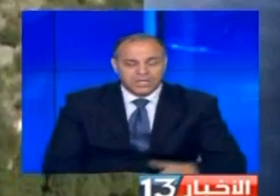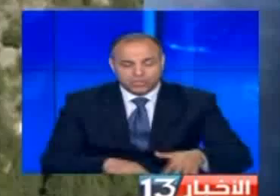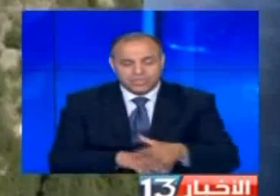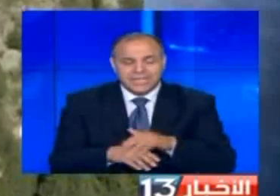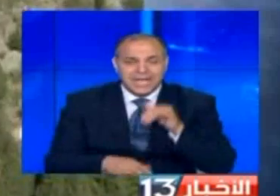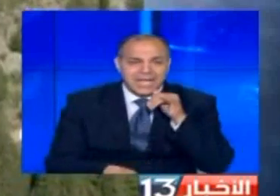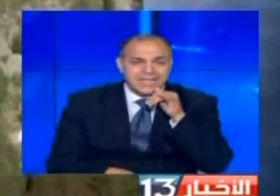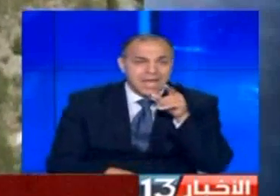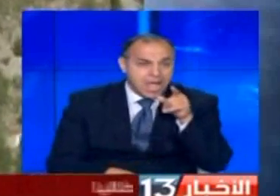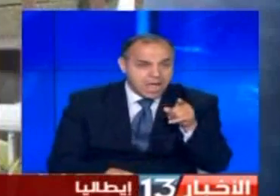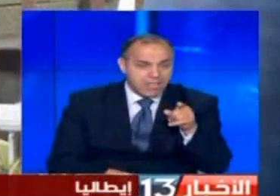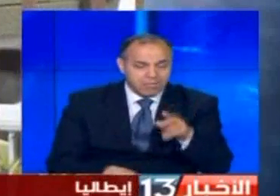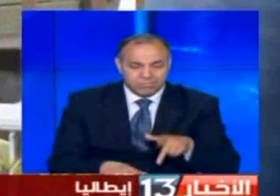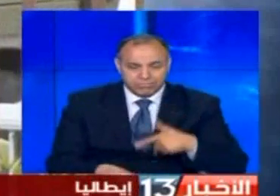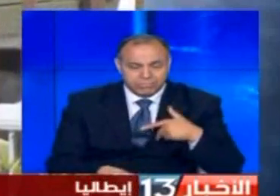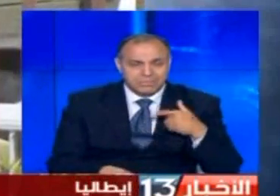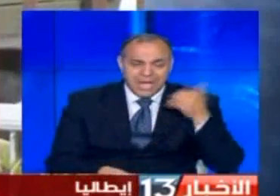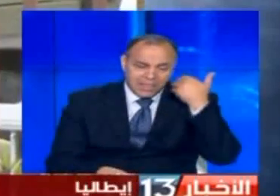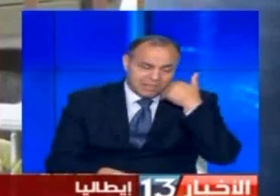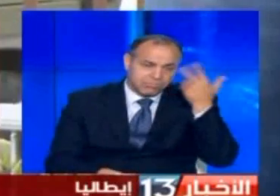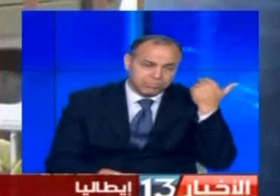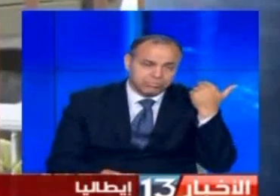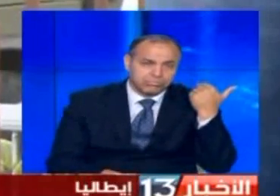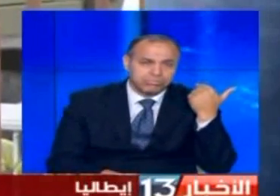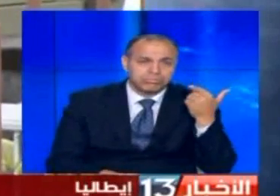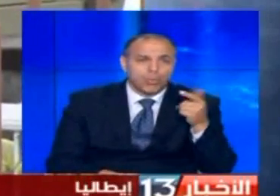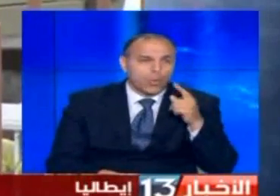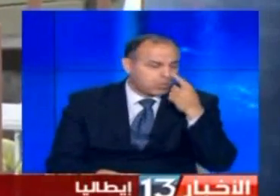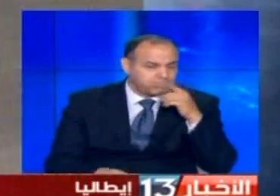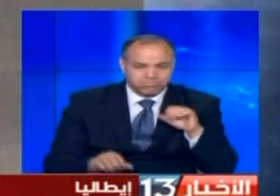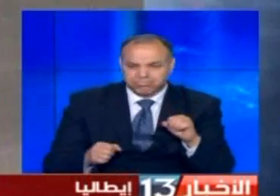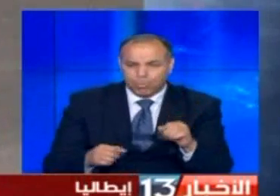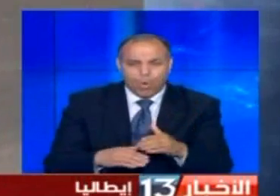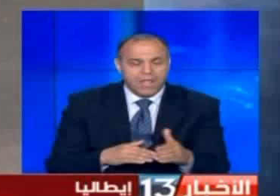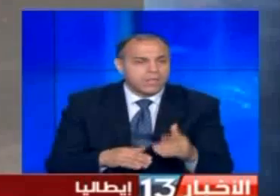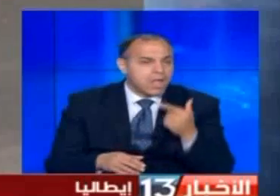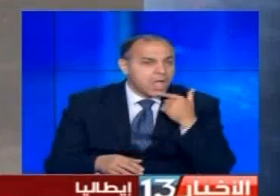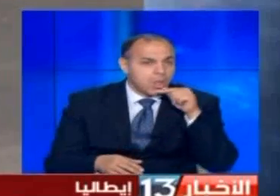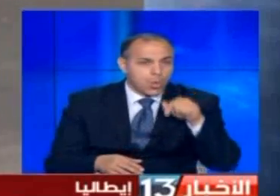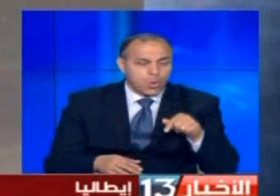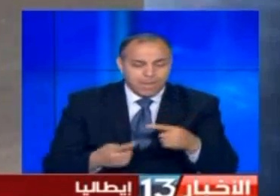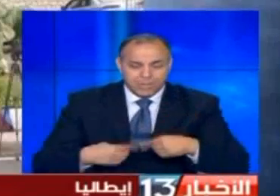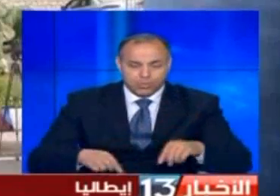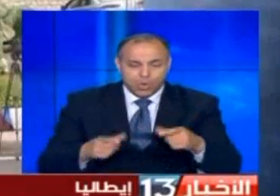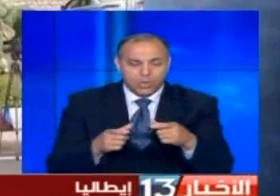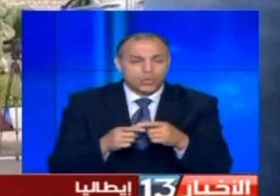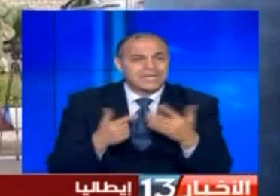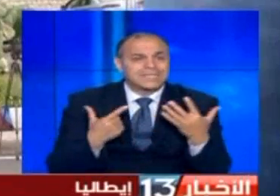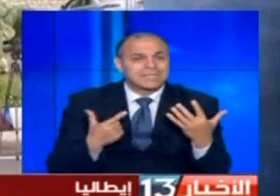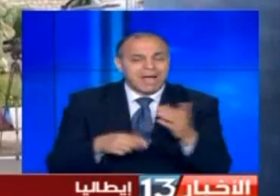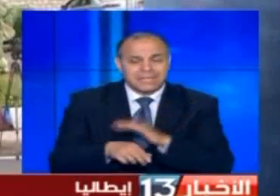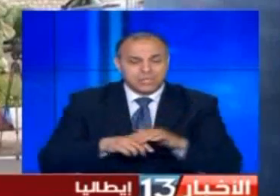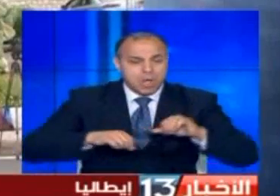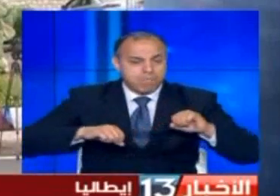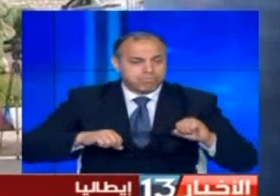الايطاليه القليه التي تعيش منذ يوم الاثنين الماضي حاله انغلاق شبه تامه تنطلق اليوم قمه مجموعه الدول السبع الصناعيه